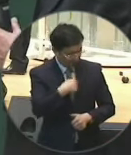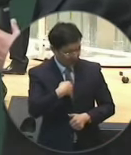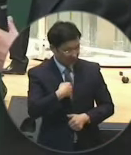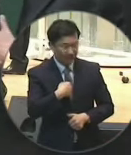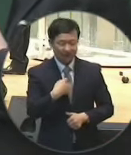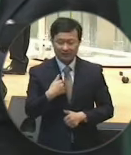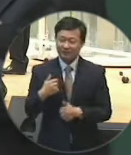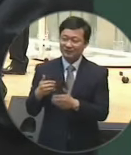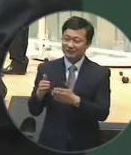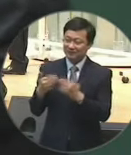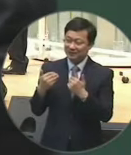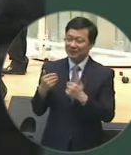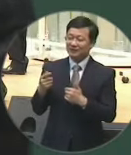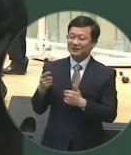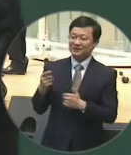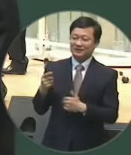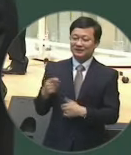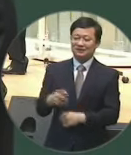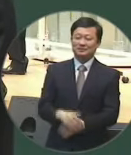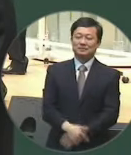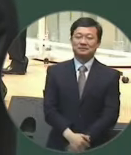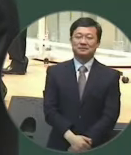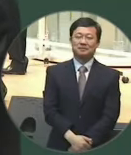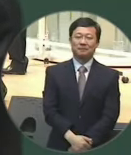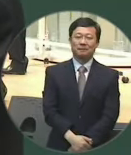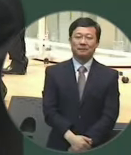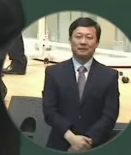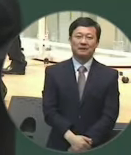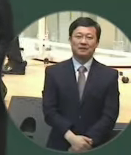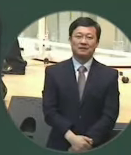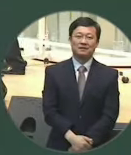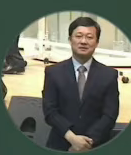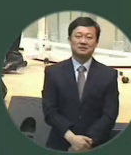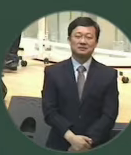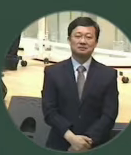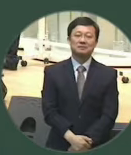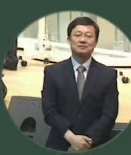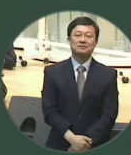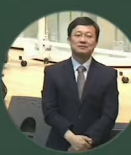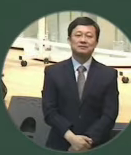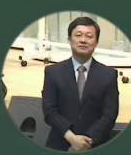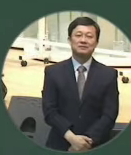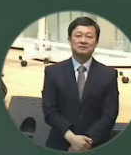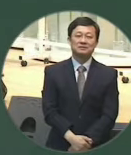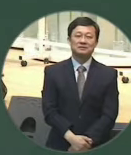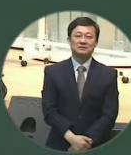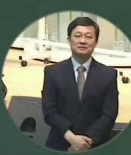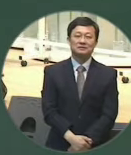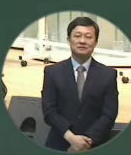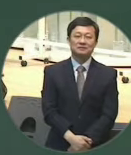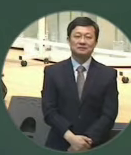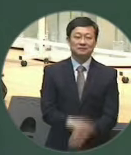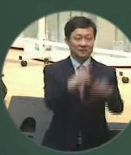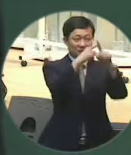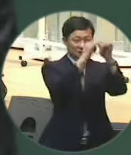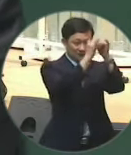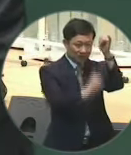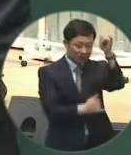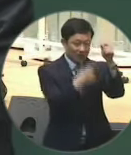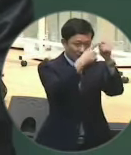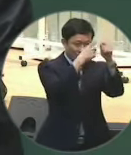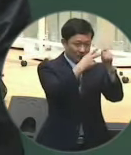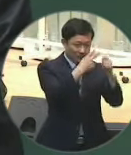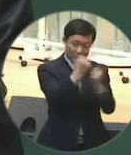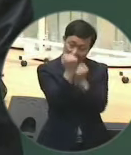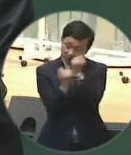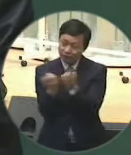Pastor Ryu, you're the one that is being mislabeled as a cult, and we are the bad guys trying to make you into a cult. 역시 이거 지금 교회사적으로 설명하려고 하고